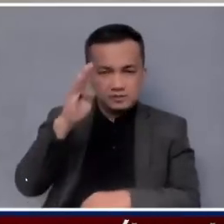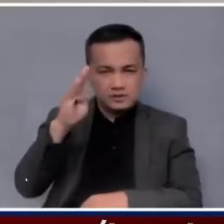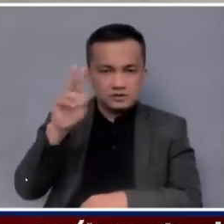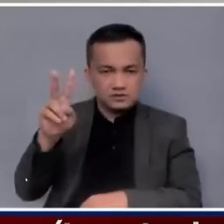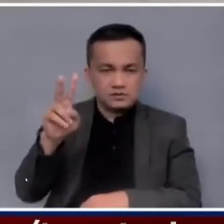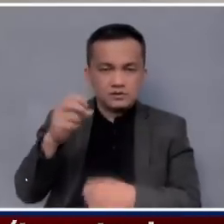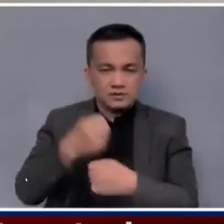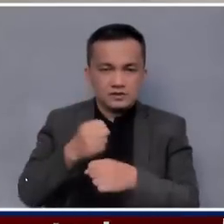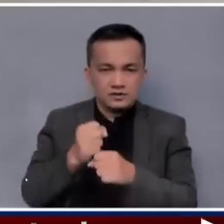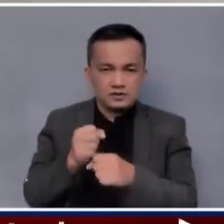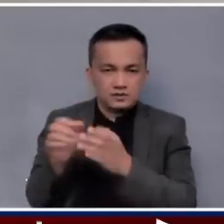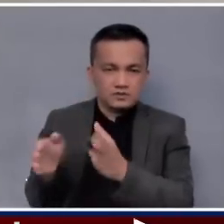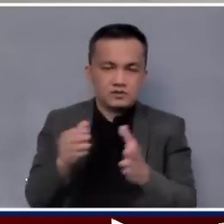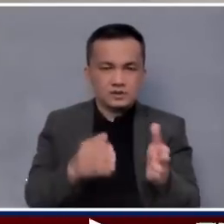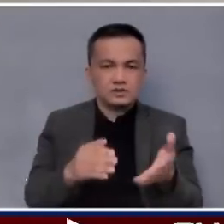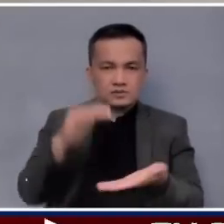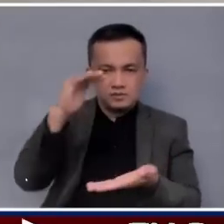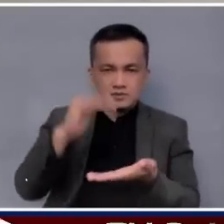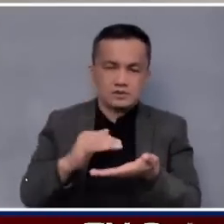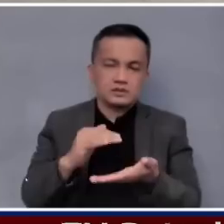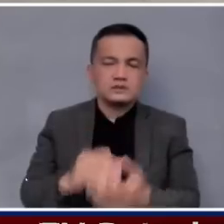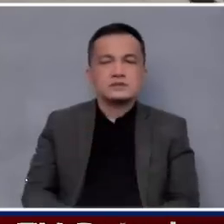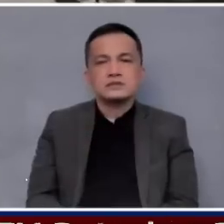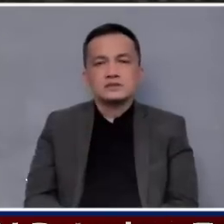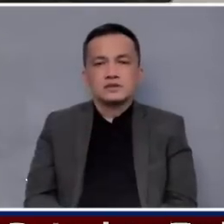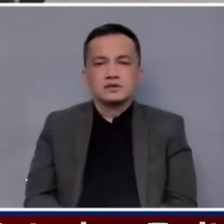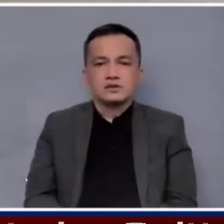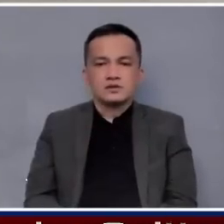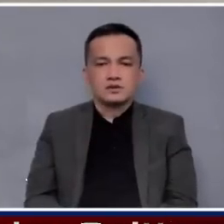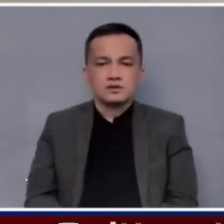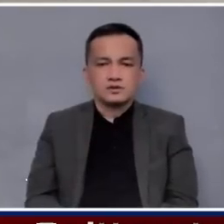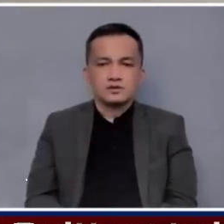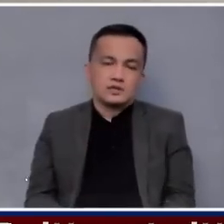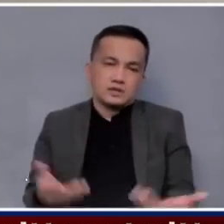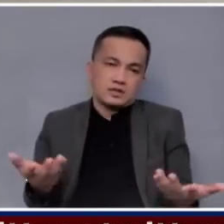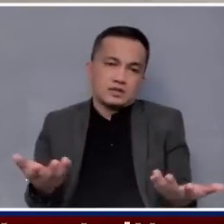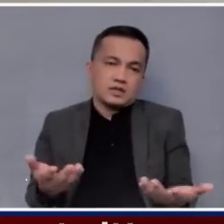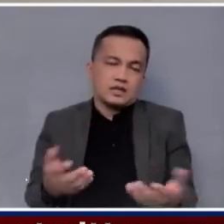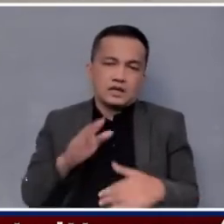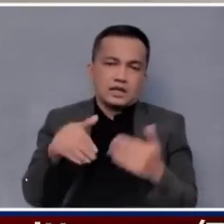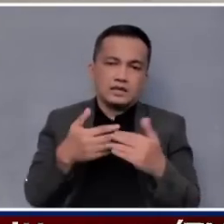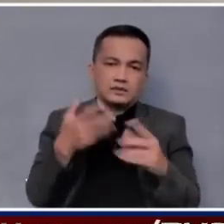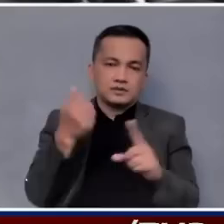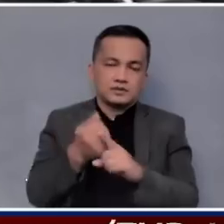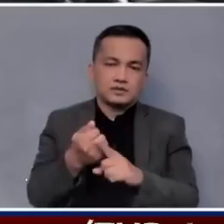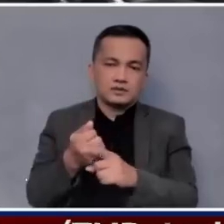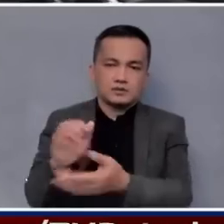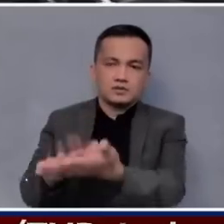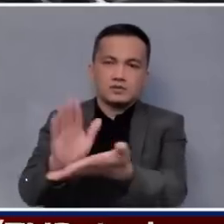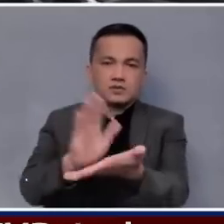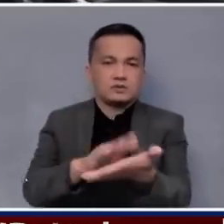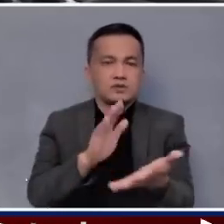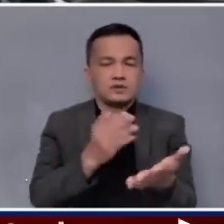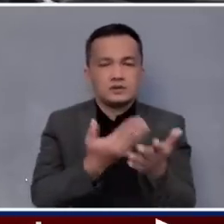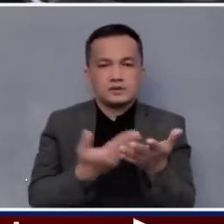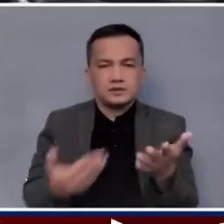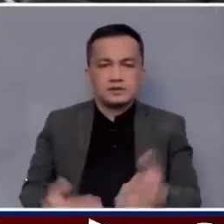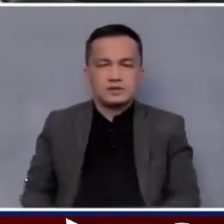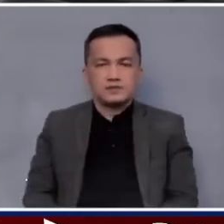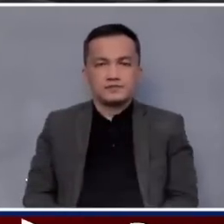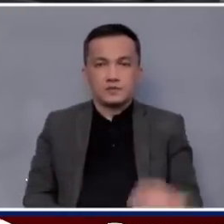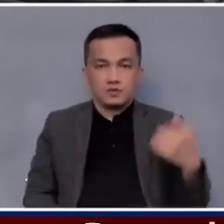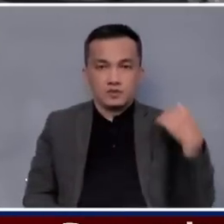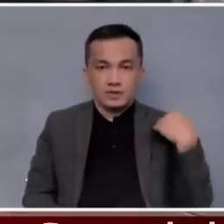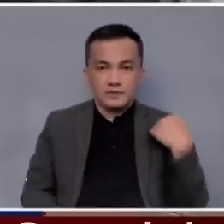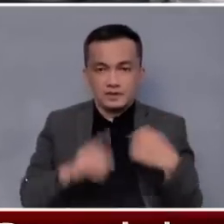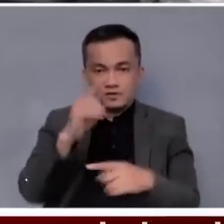ating diesel kasi lahat apektado, pati pagtaas ng mga presyong bilihin. Wala pang isang buwan,